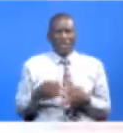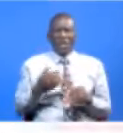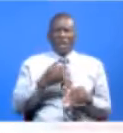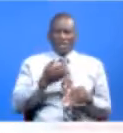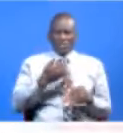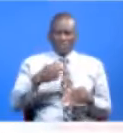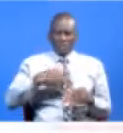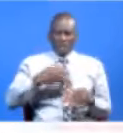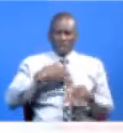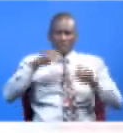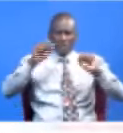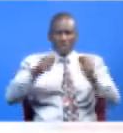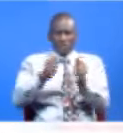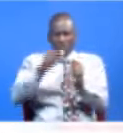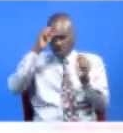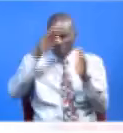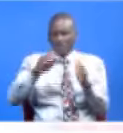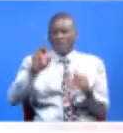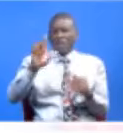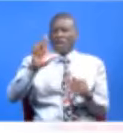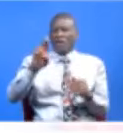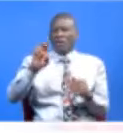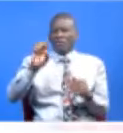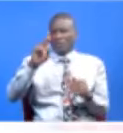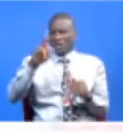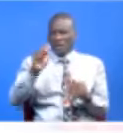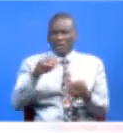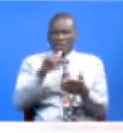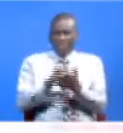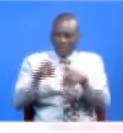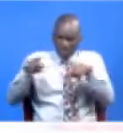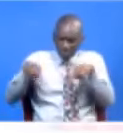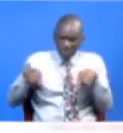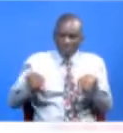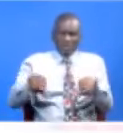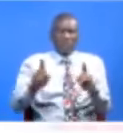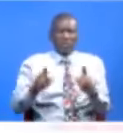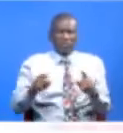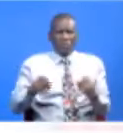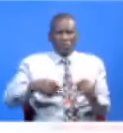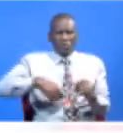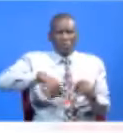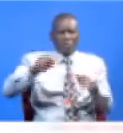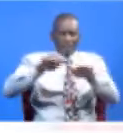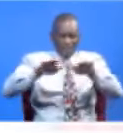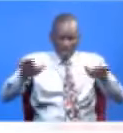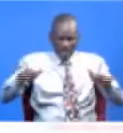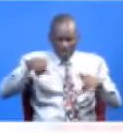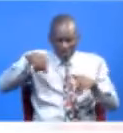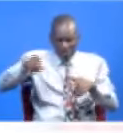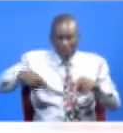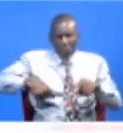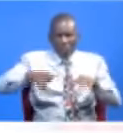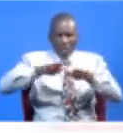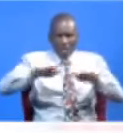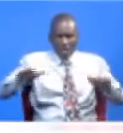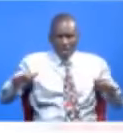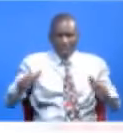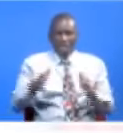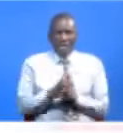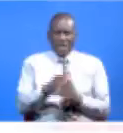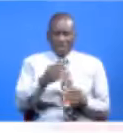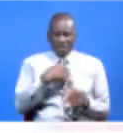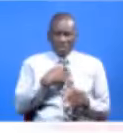Nimekubaliana na Governor Lusaka ya kwamba yeye atanunua ardhi na